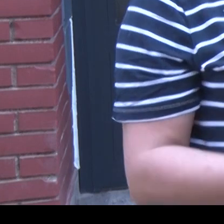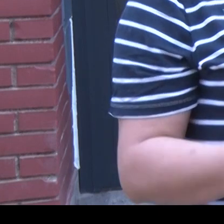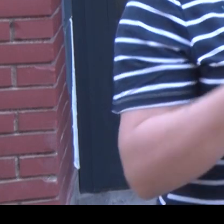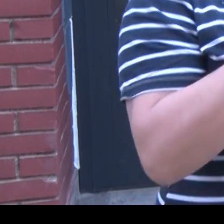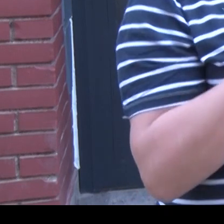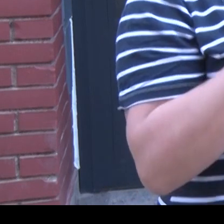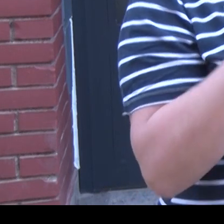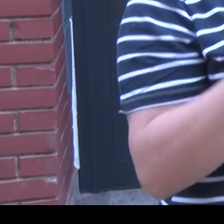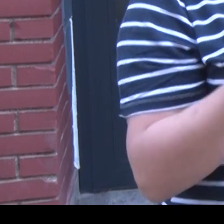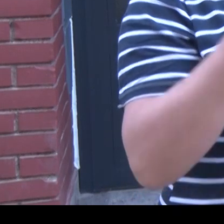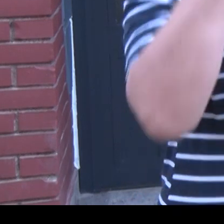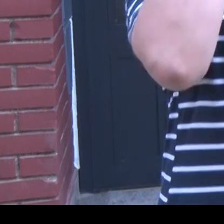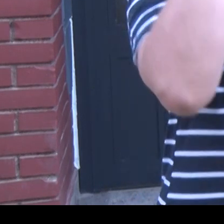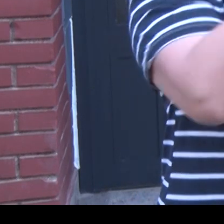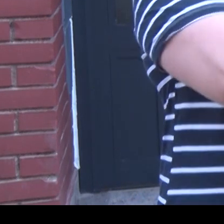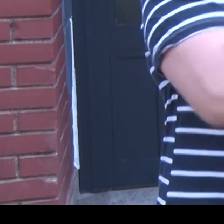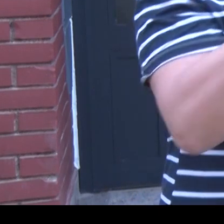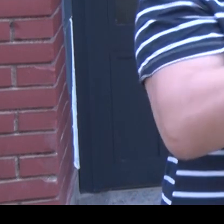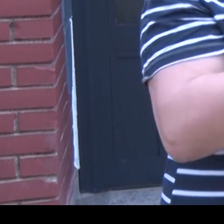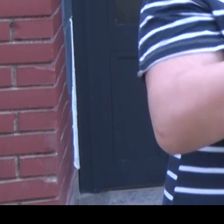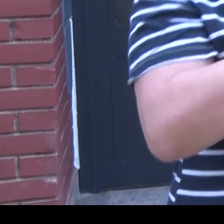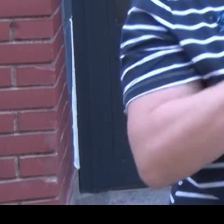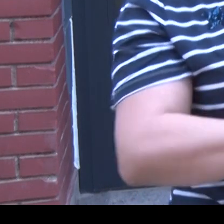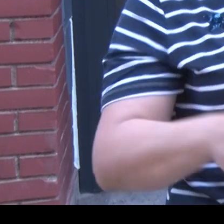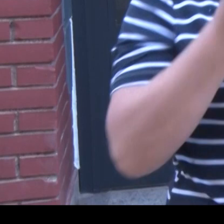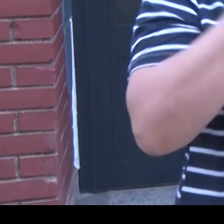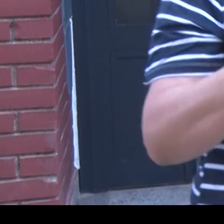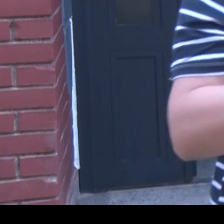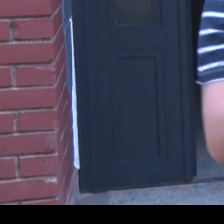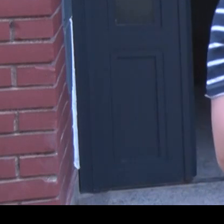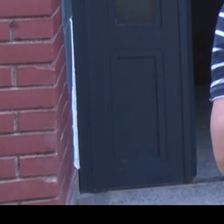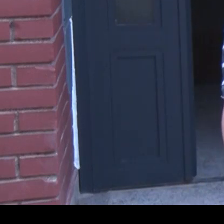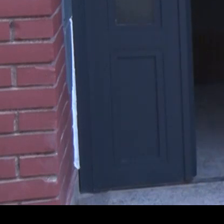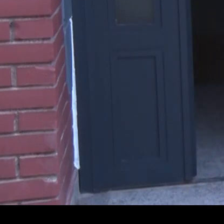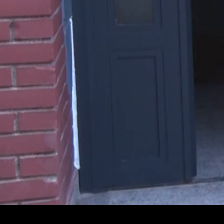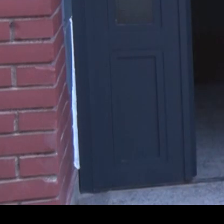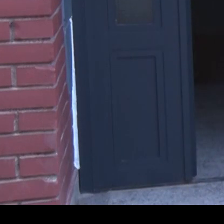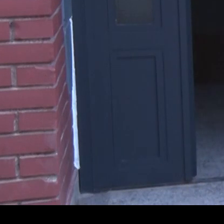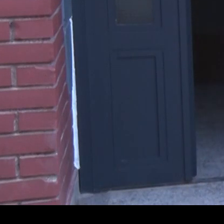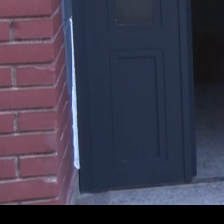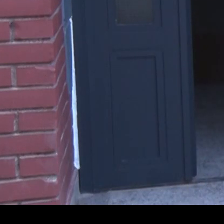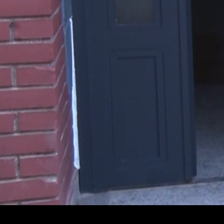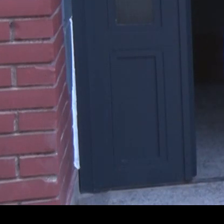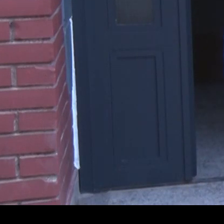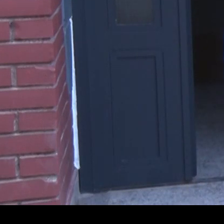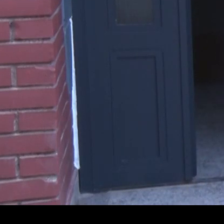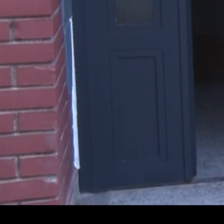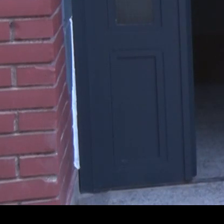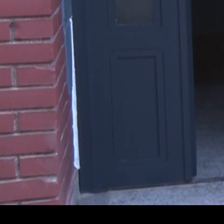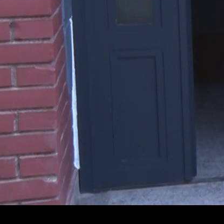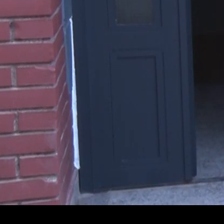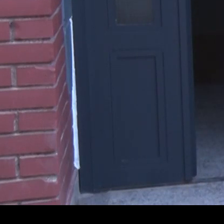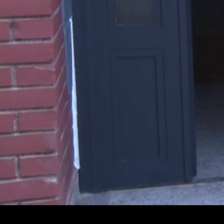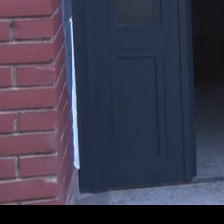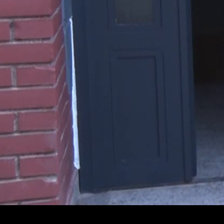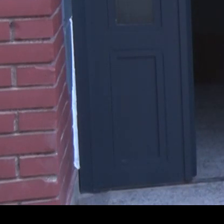e gëzuar kur këm po konkurse ose kur është hopë në i venën të punës që edhe unë i të jem